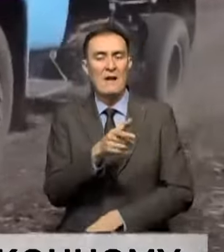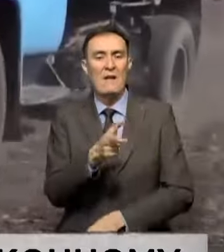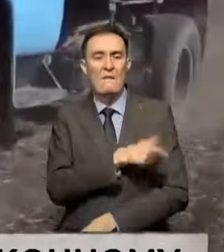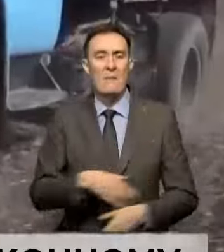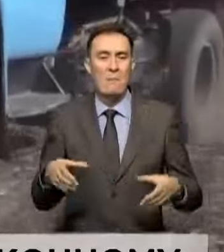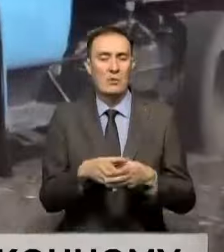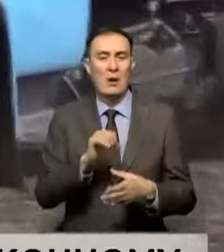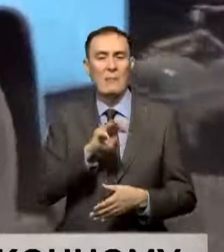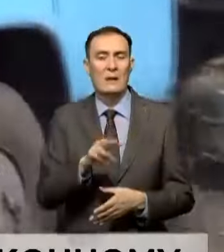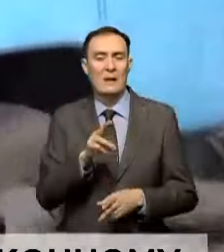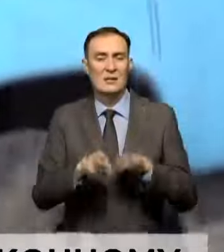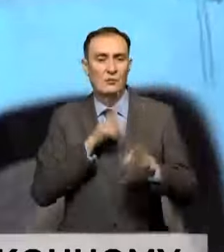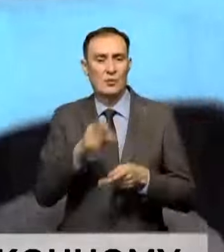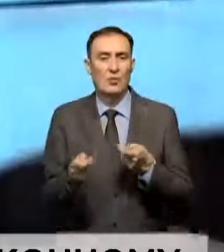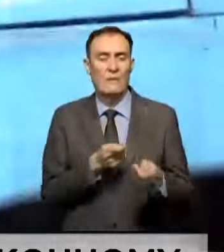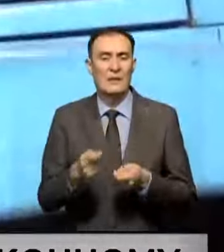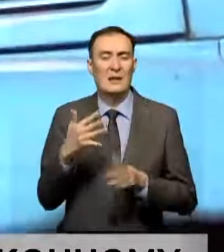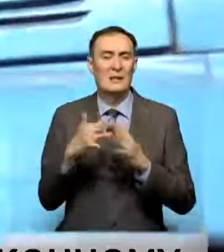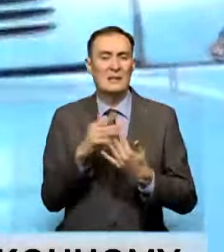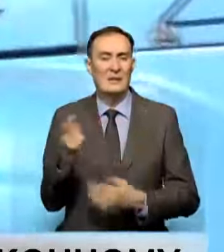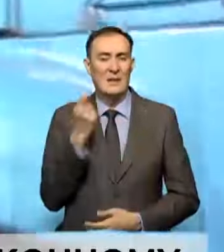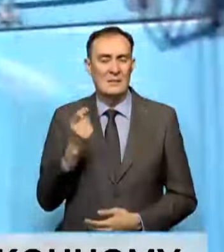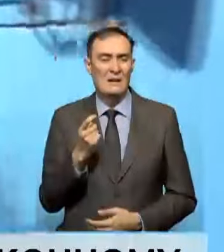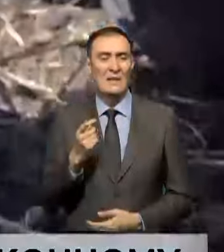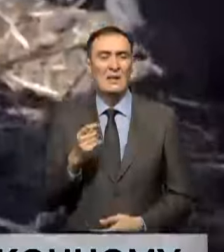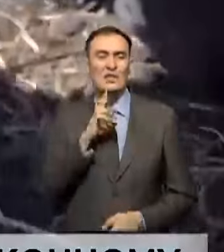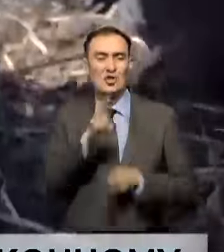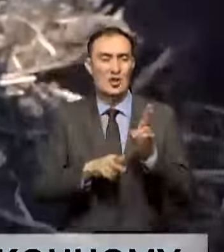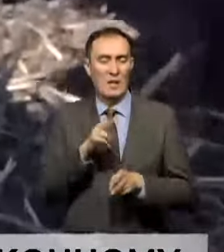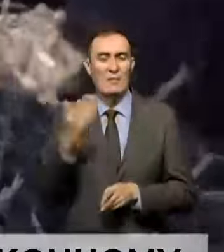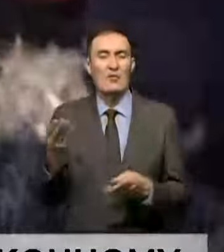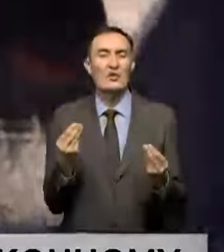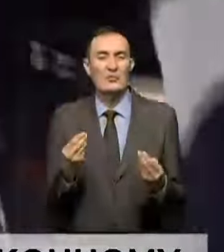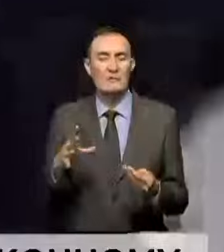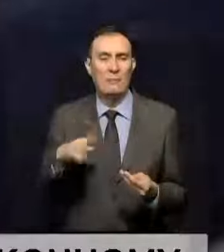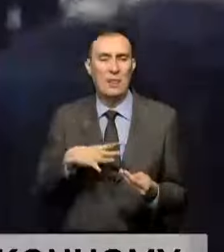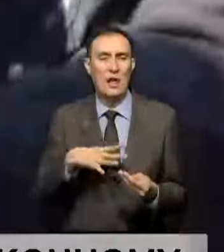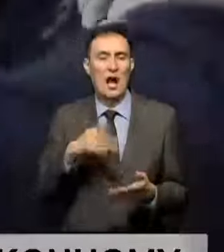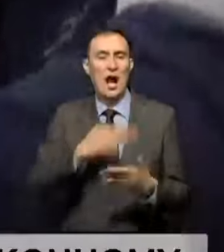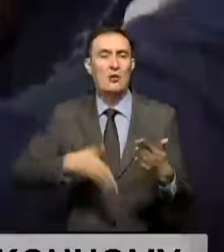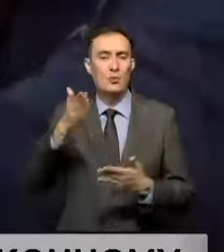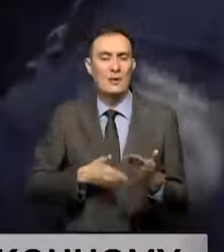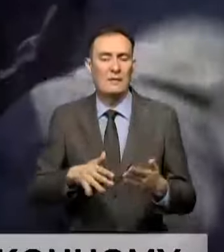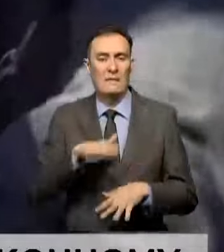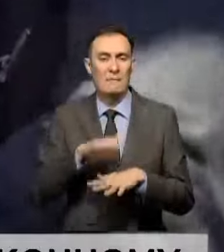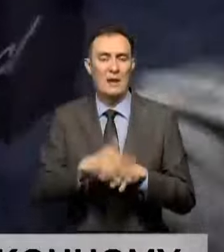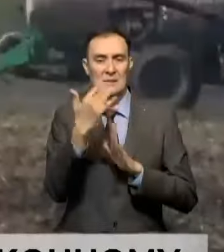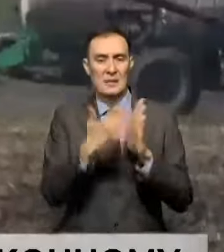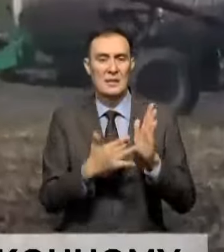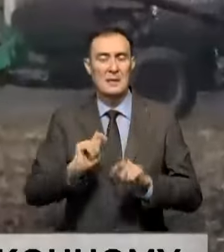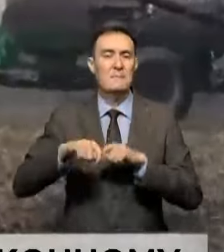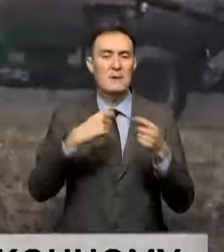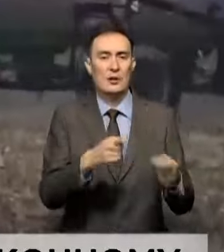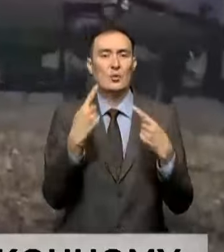партию Аманат обратился руководитель одного из крестьянских хозяйств с жалобой. Его имущество было аннулировано в базе данных и